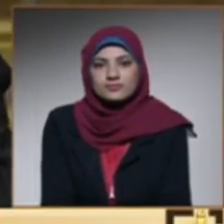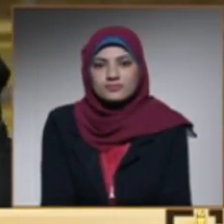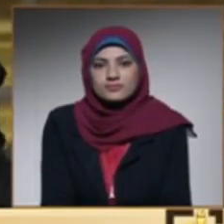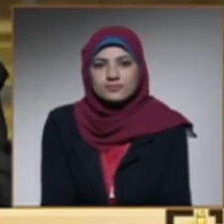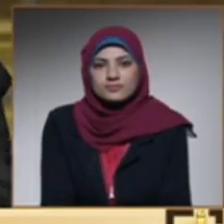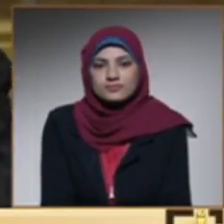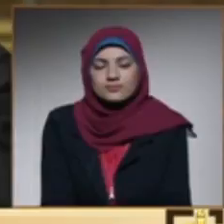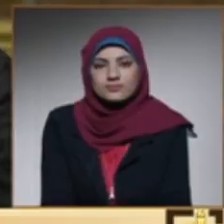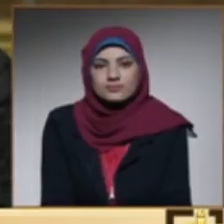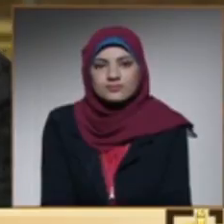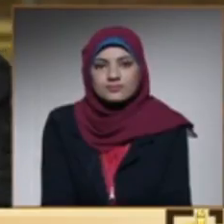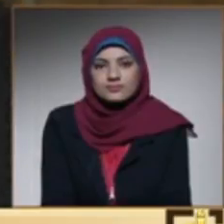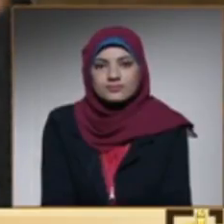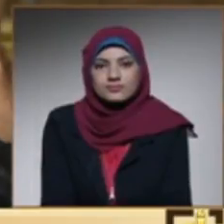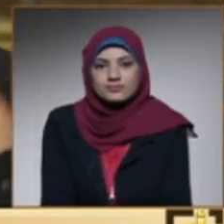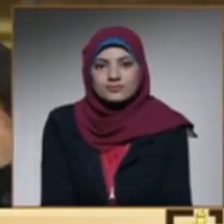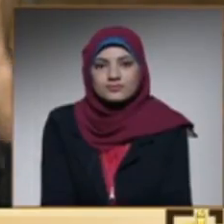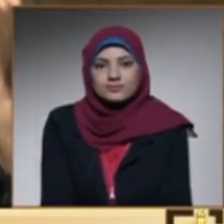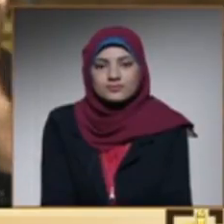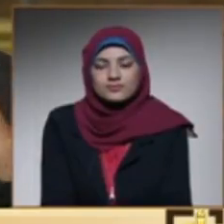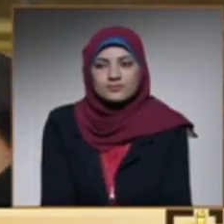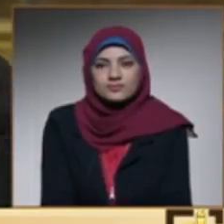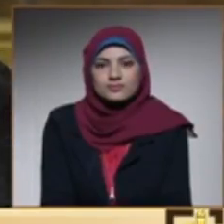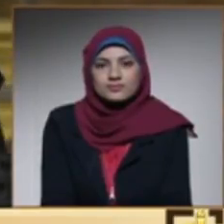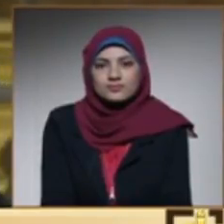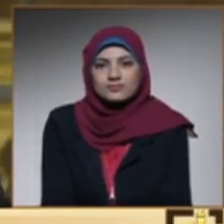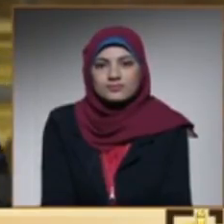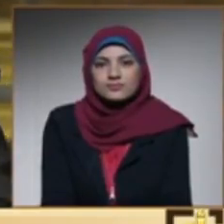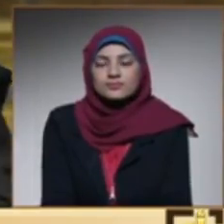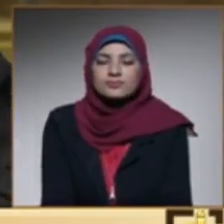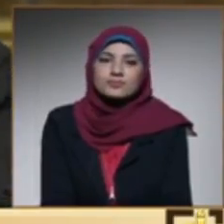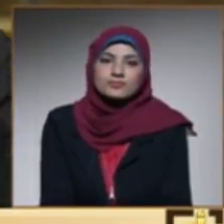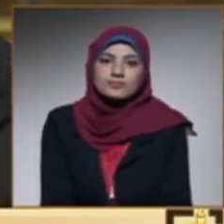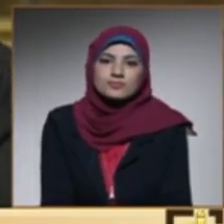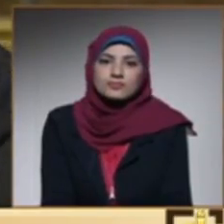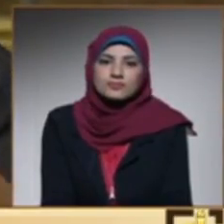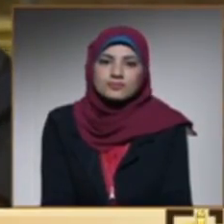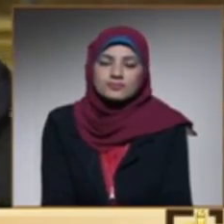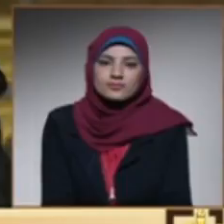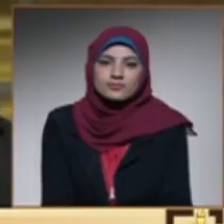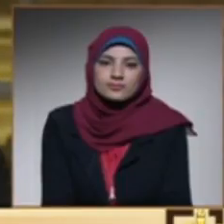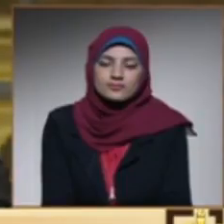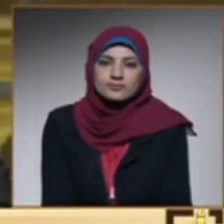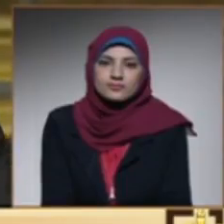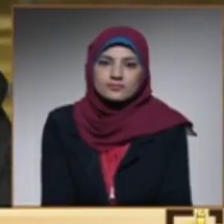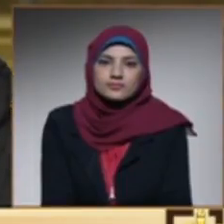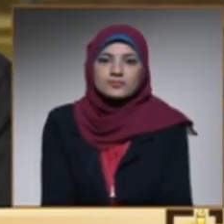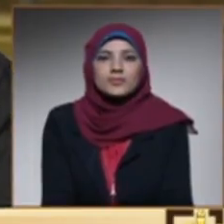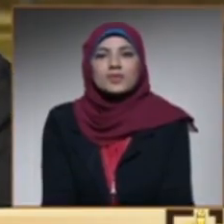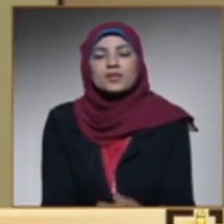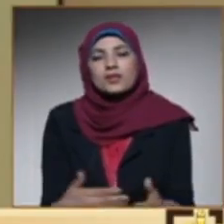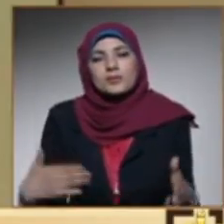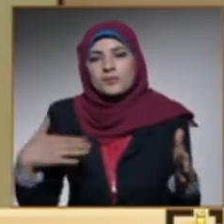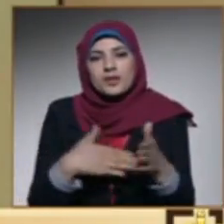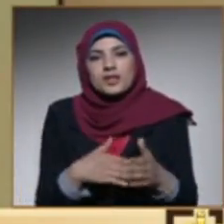هنا وكمان بيبقى عنده شغل وبياخد المعاش ده، لكن احنا عندنا مفيش معاش خالص. طيب اخيرا